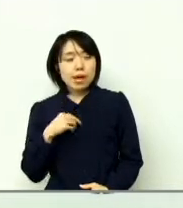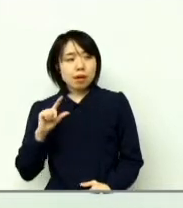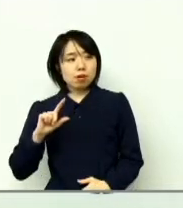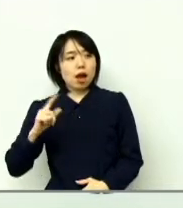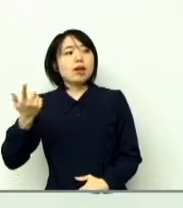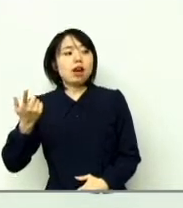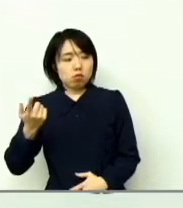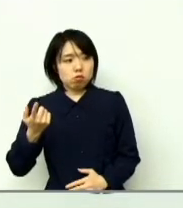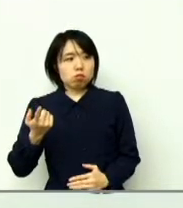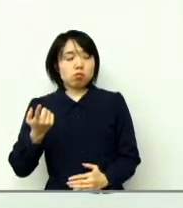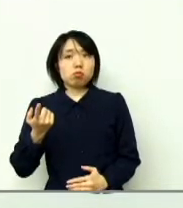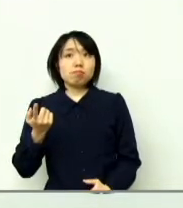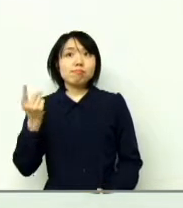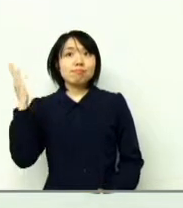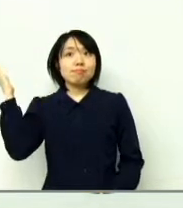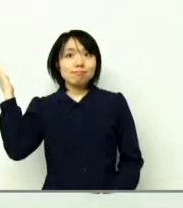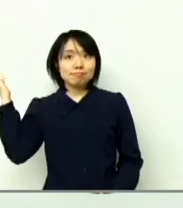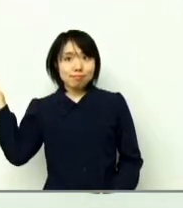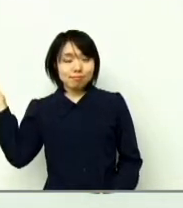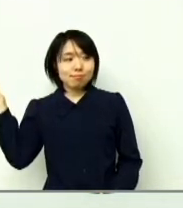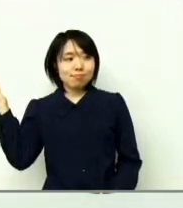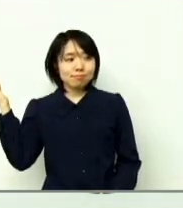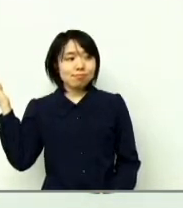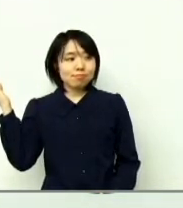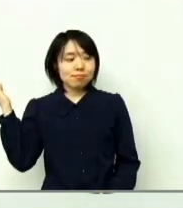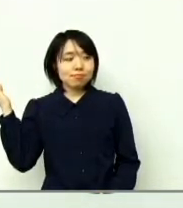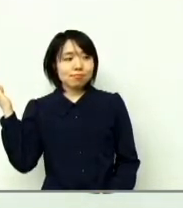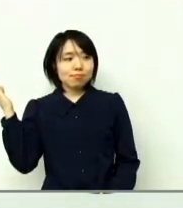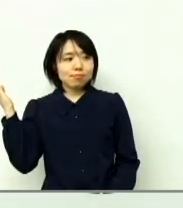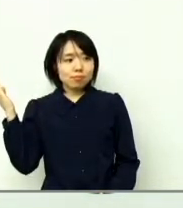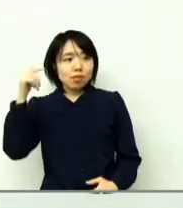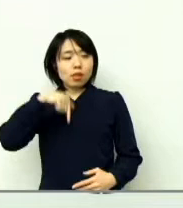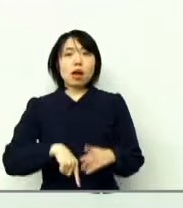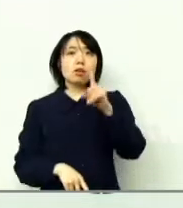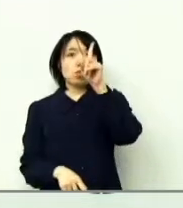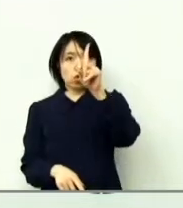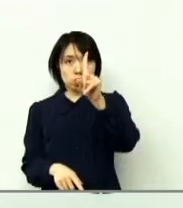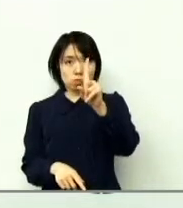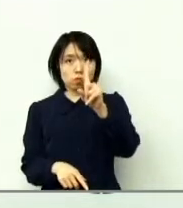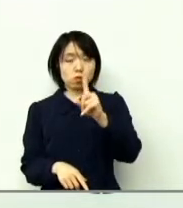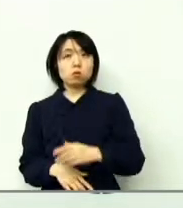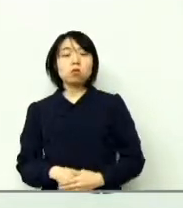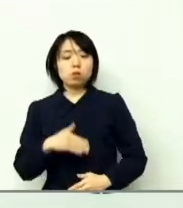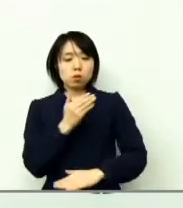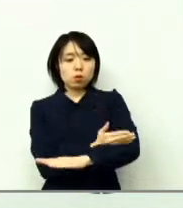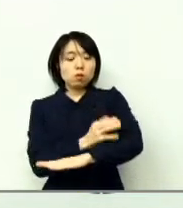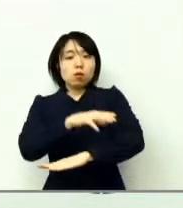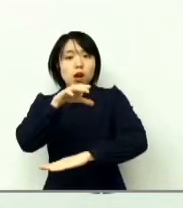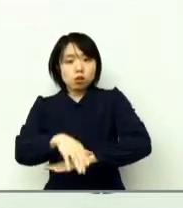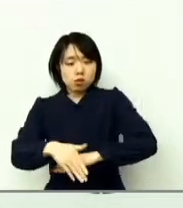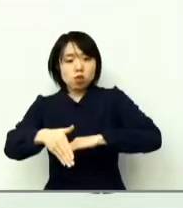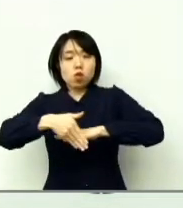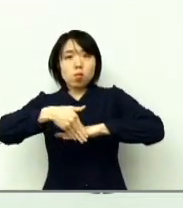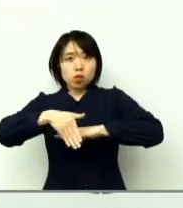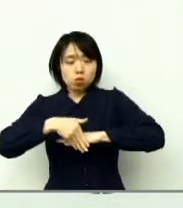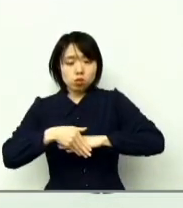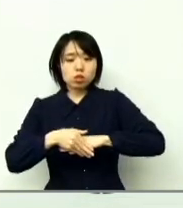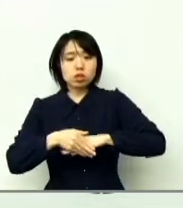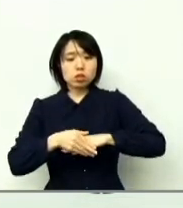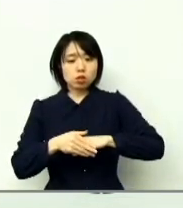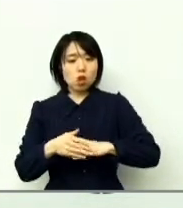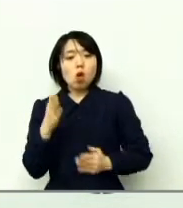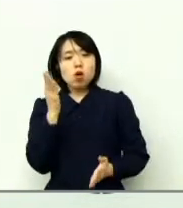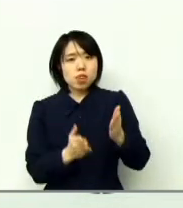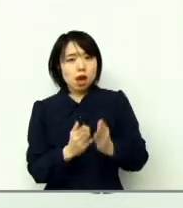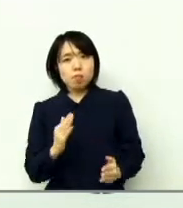経営プログラムの中の見える改革の一つでございますけれども、区役所窓口総合サービスの向上という